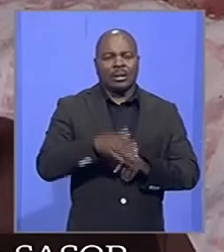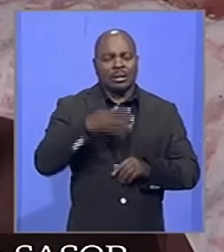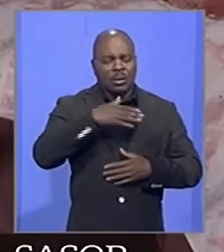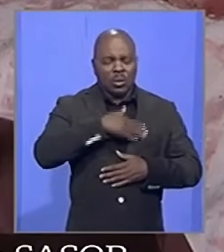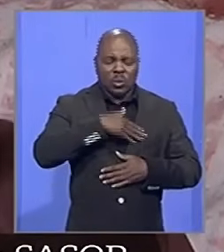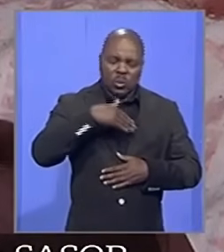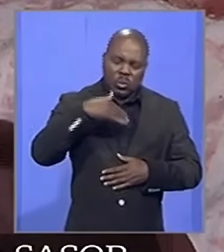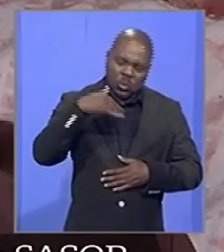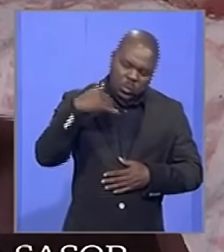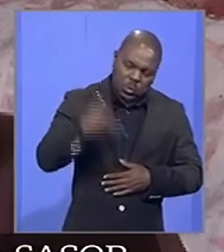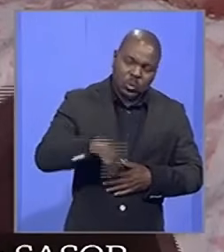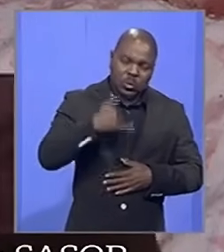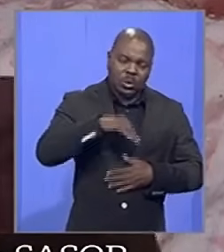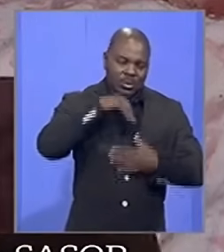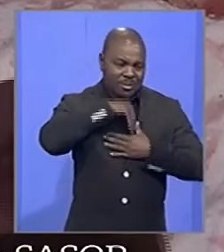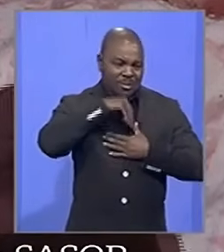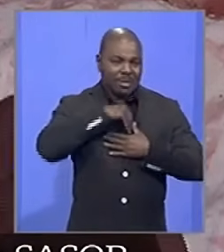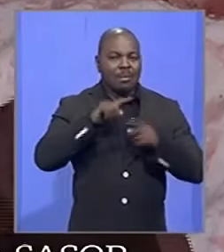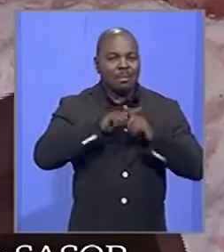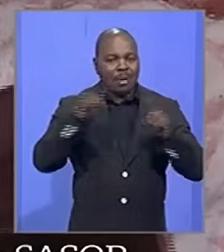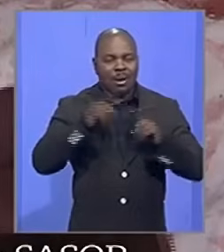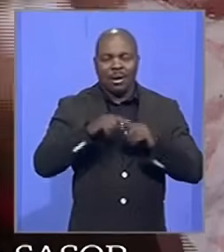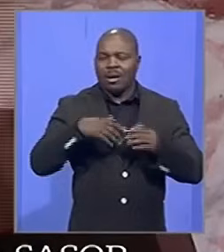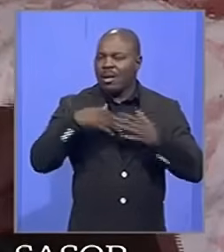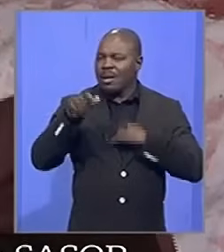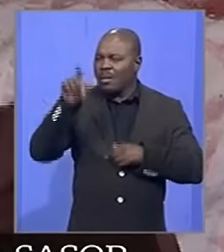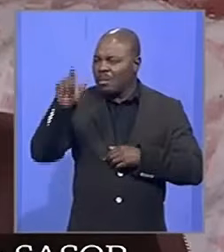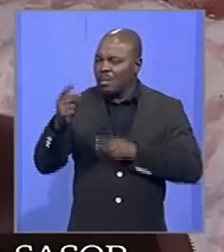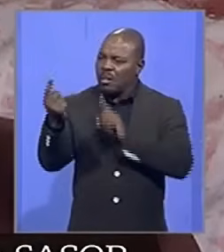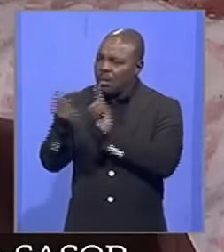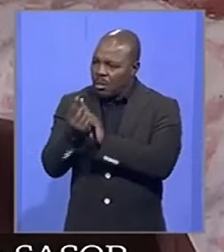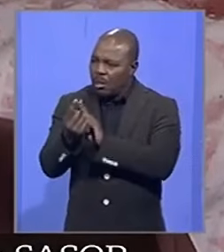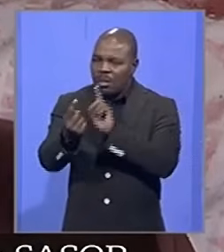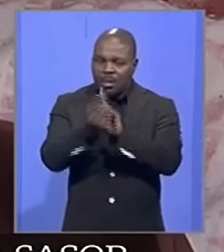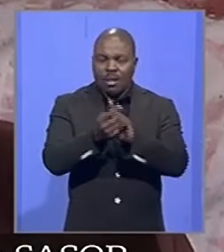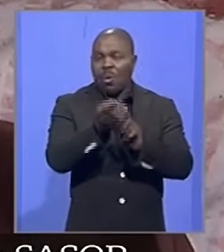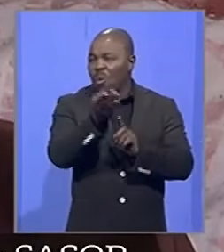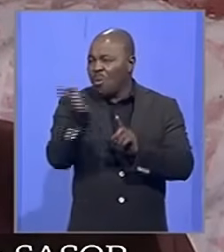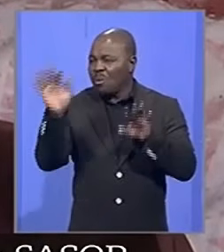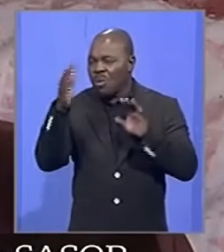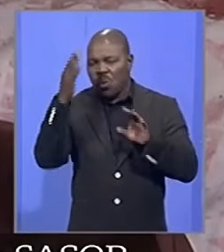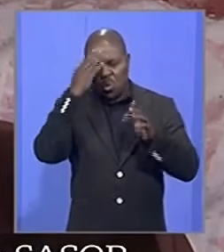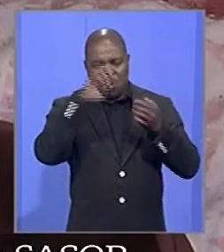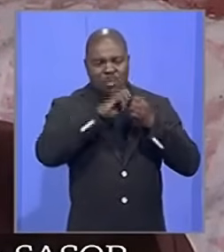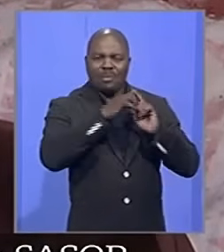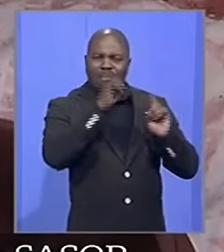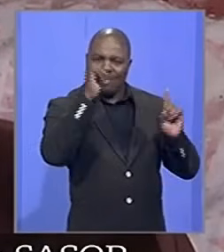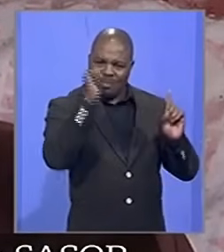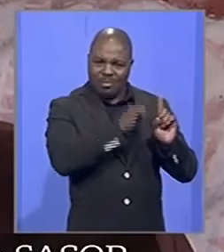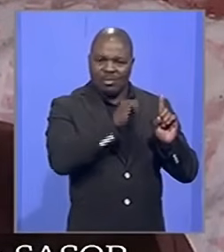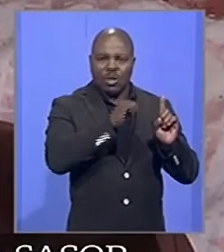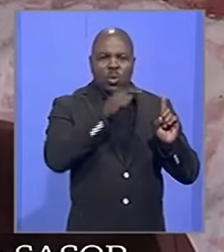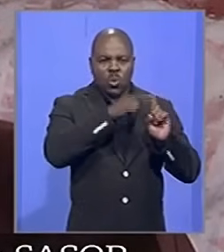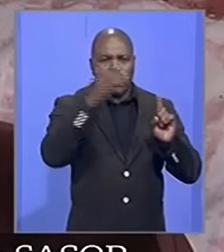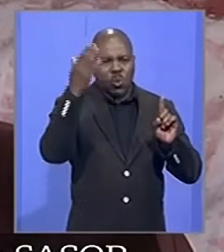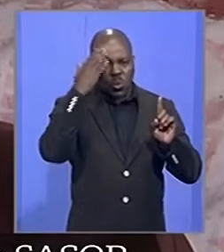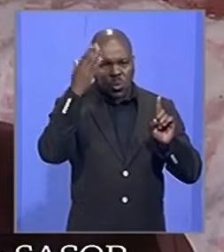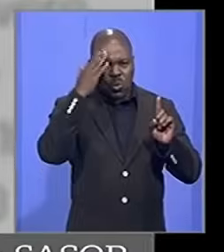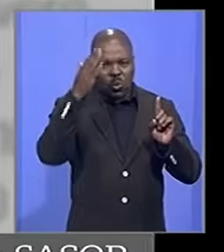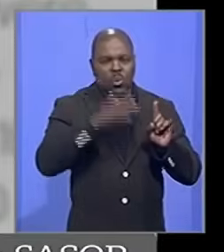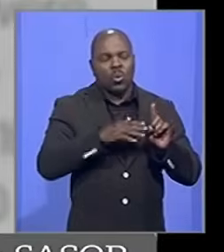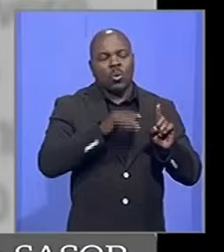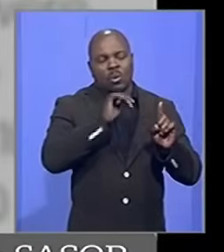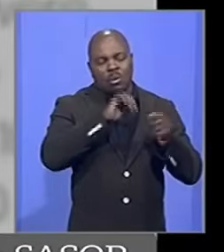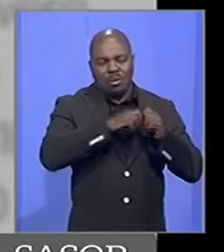utlwile botlhoko mare yo molomo kopana le ene batho botlhe na ba tseba mathata ga go na ba bolela gore o phela ya monyalong a le mo go